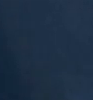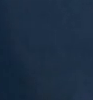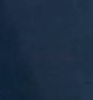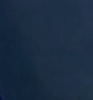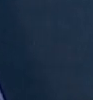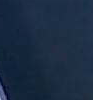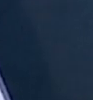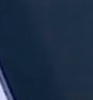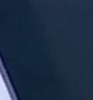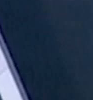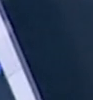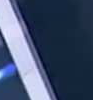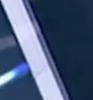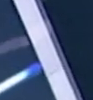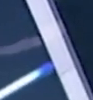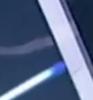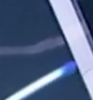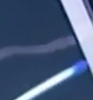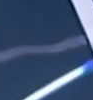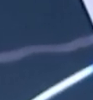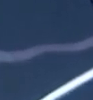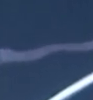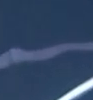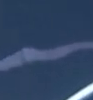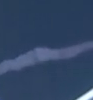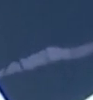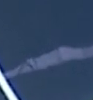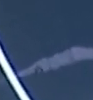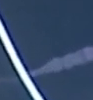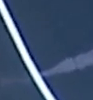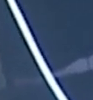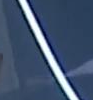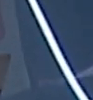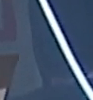лайки, пишите комментарии. Не забывайте включить колокольчик, чтобы всегда быть в курсе самого важного.